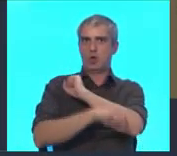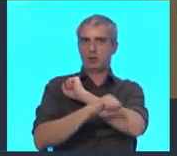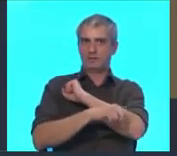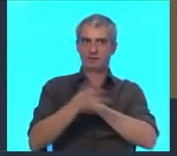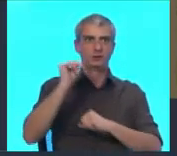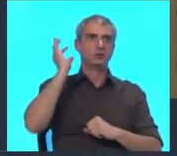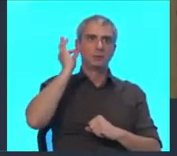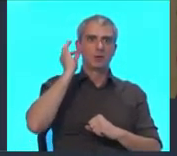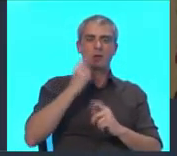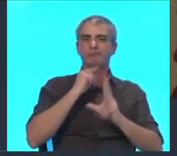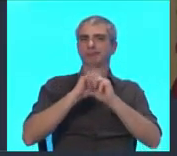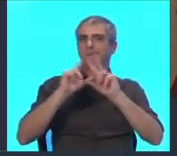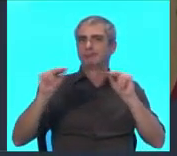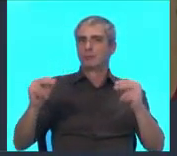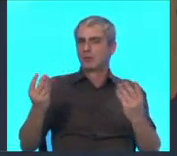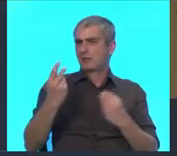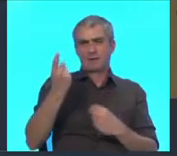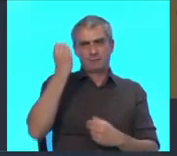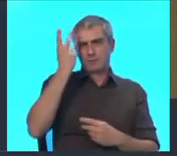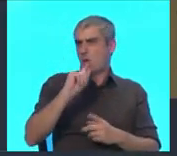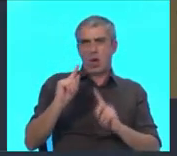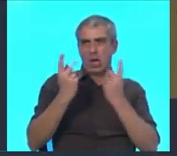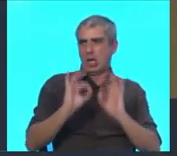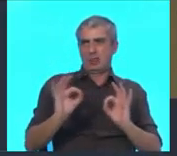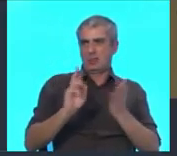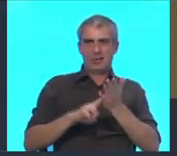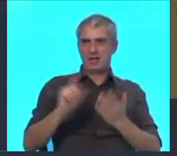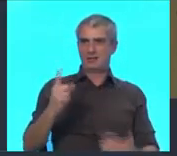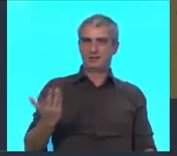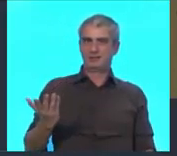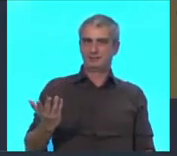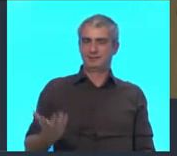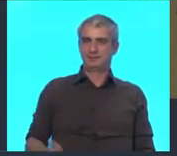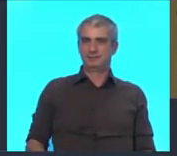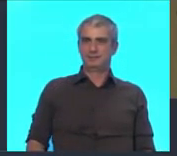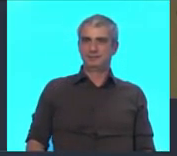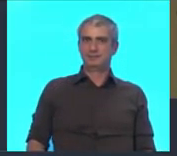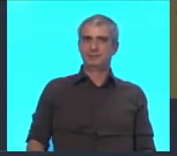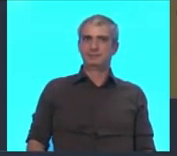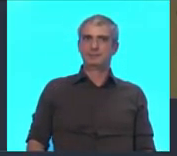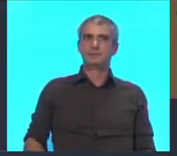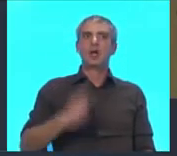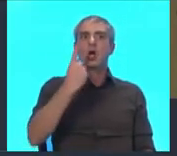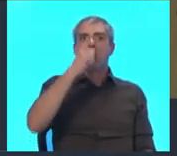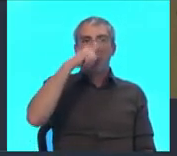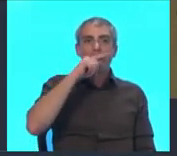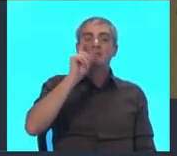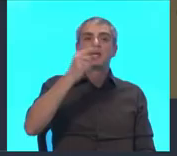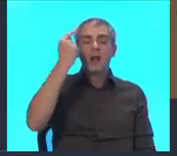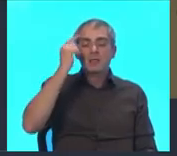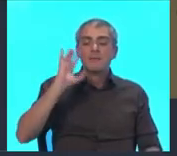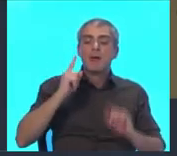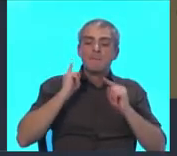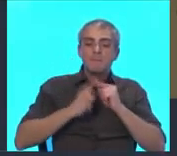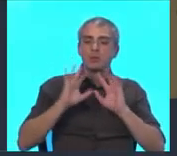بنات بحرضوا على شغلات اللي هي طبعا مش اكيده لازم انت كان لازم يتاكد الابو بالاول